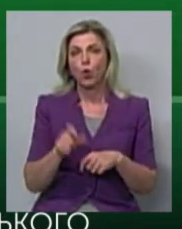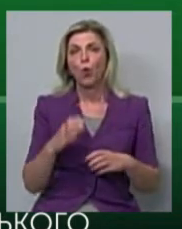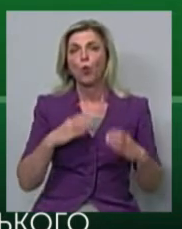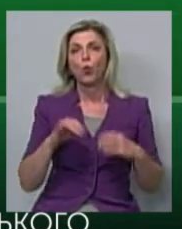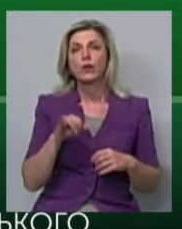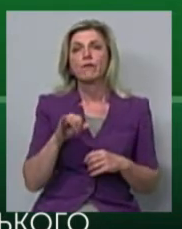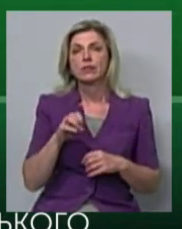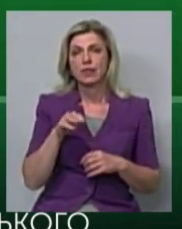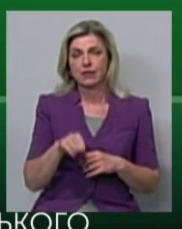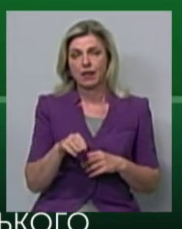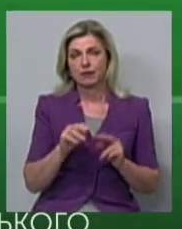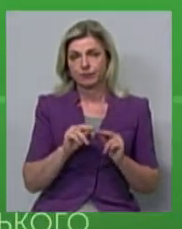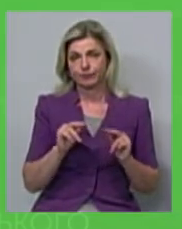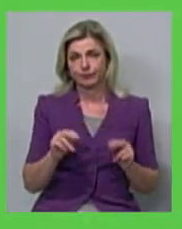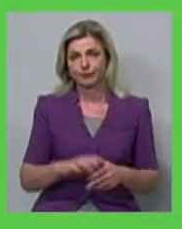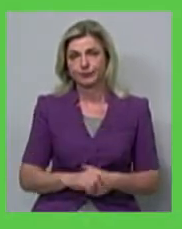імені Петра Могили.